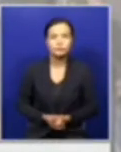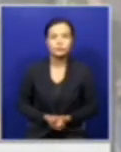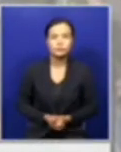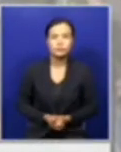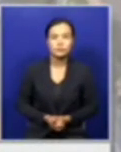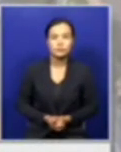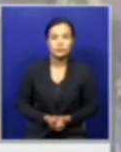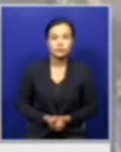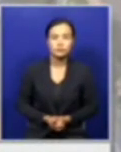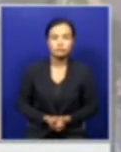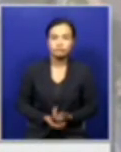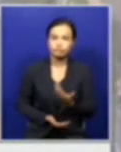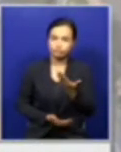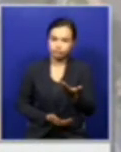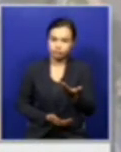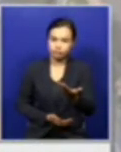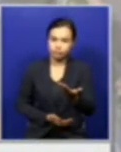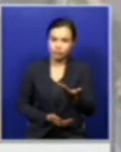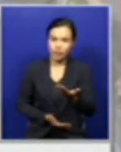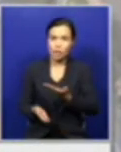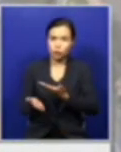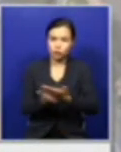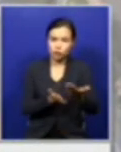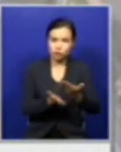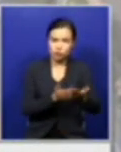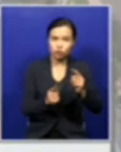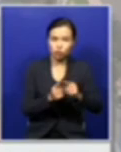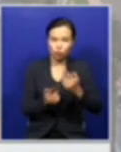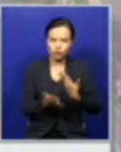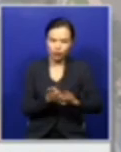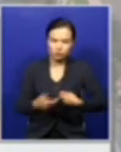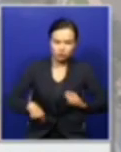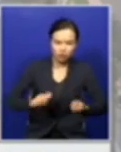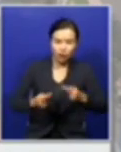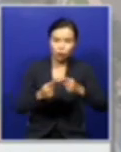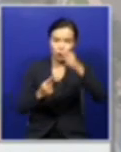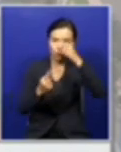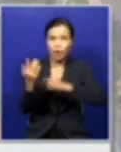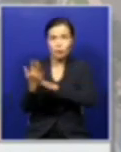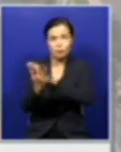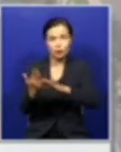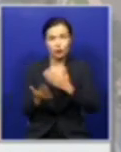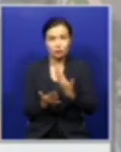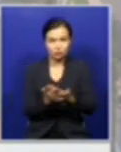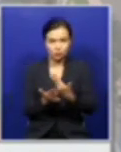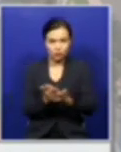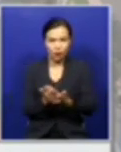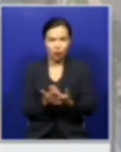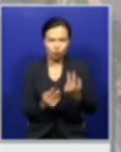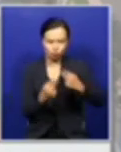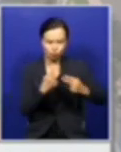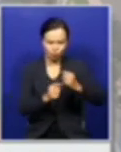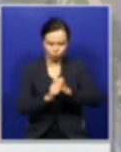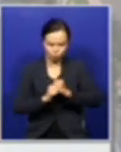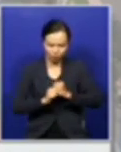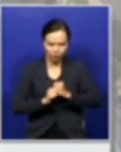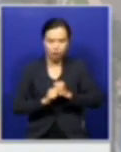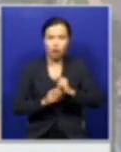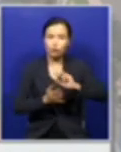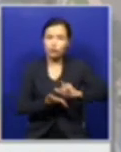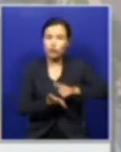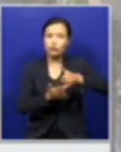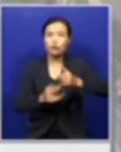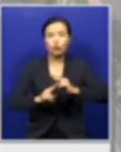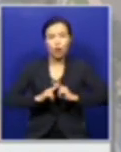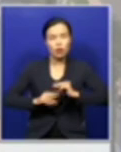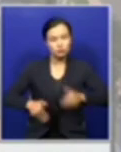ท่านจะสร้างกำลังซื้อภายในประเทศให้พวกเขามีเงินที่จะเยียวยาตัวเองฟื้นฟูตัวเองให้ด